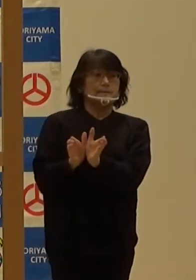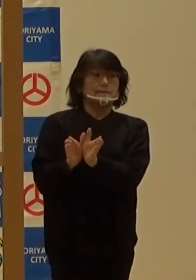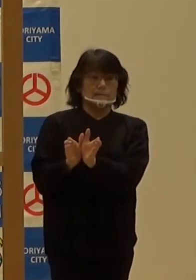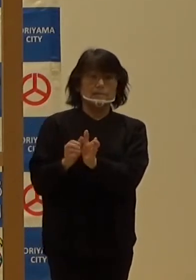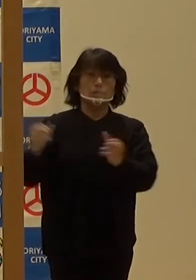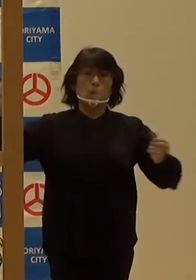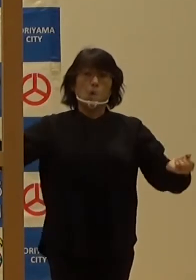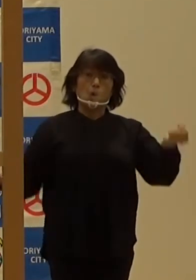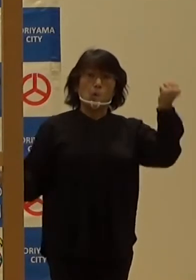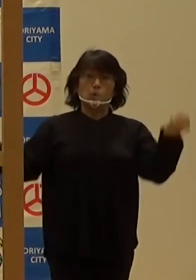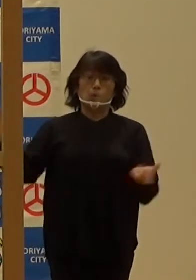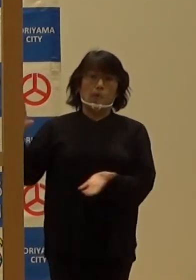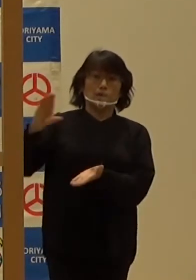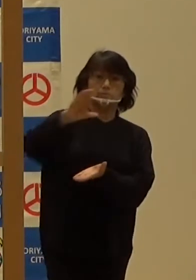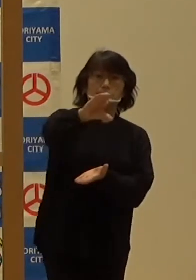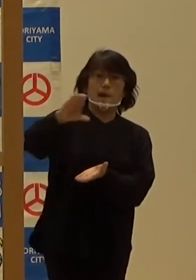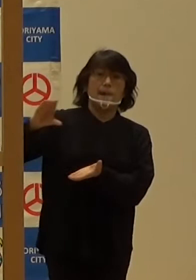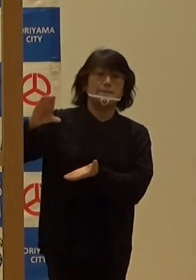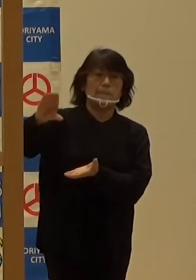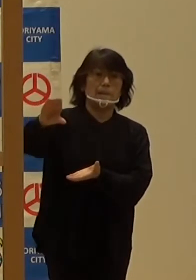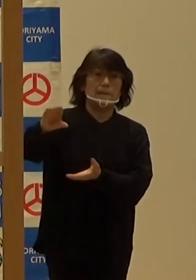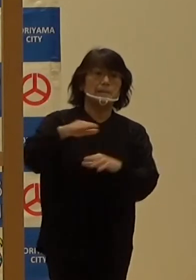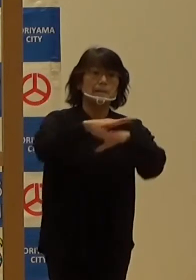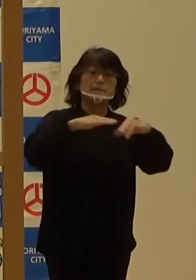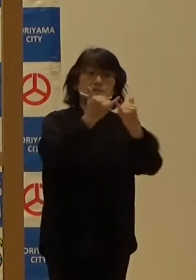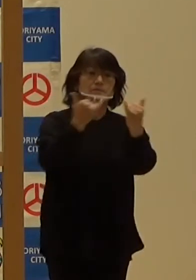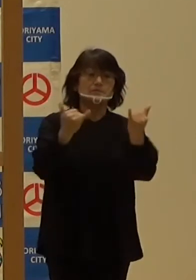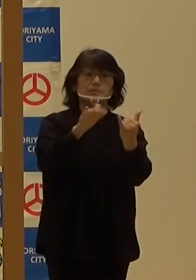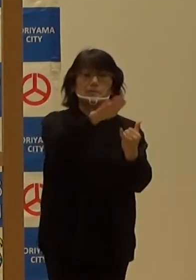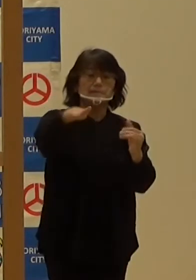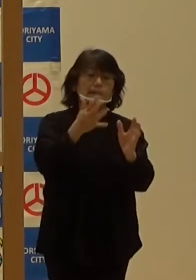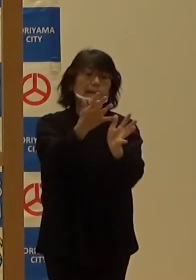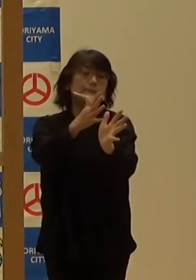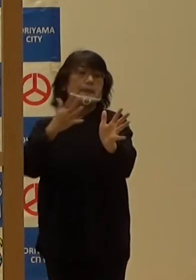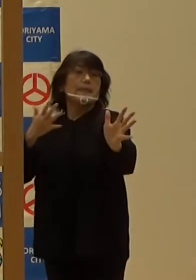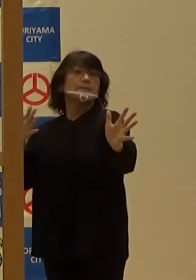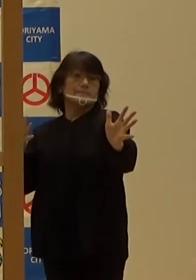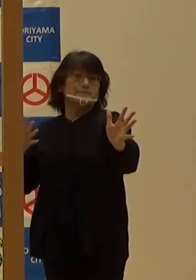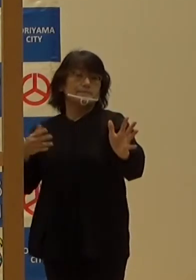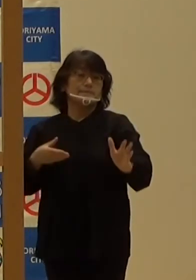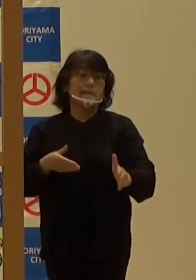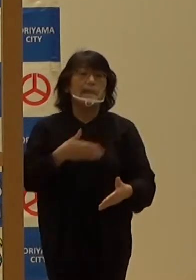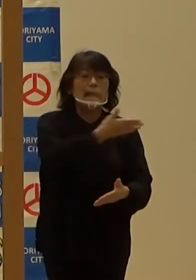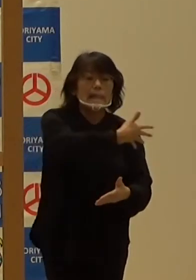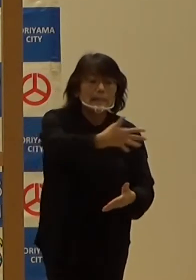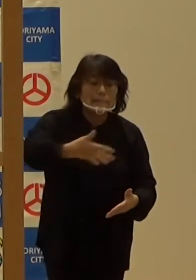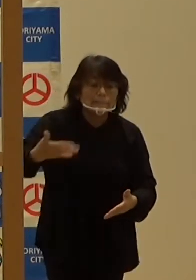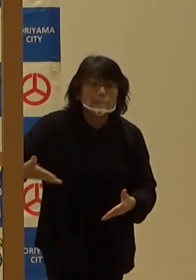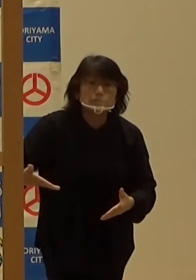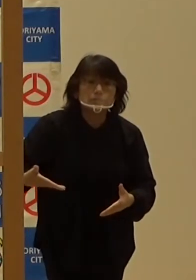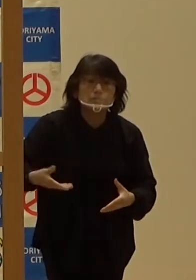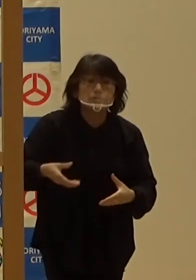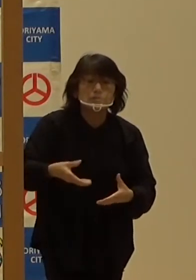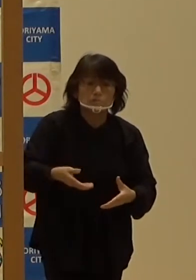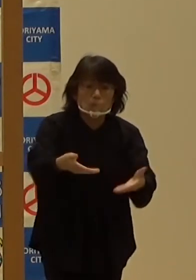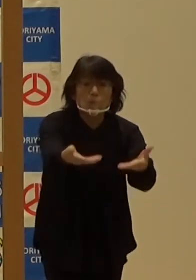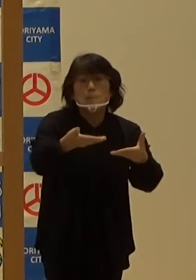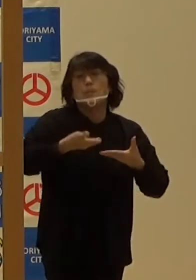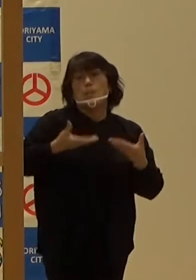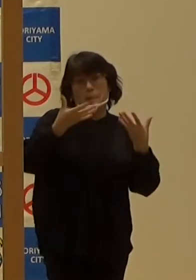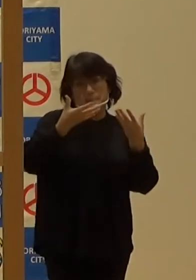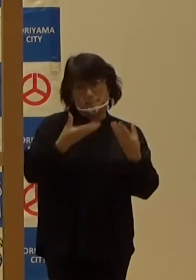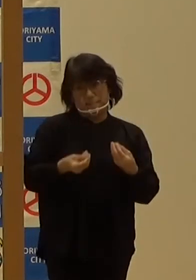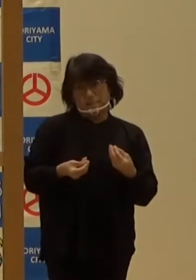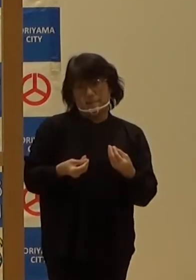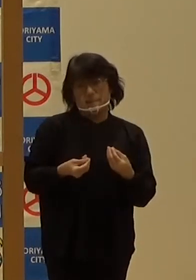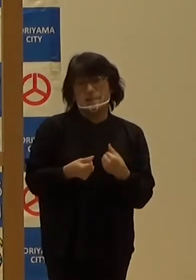で、市民の皆さんが並んでですね、水の補給を受けてたということを経験しております。それ